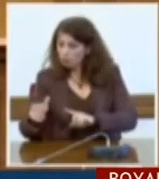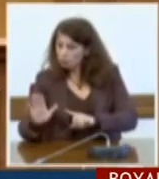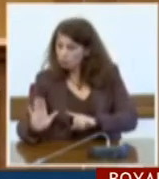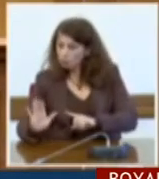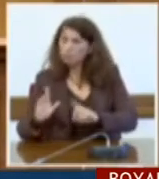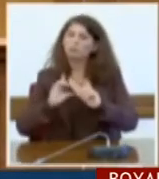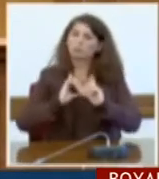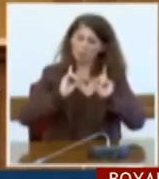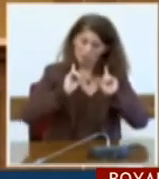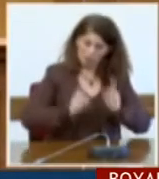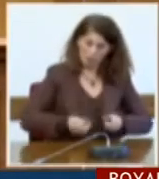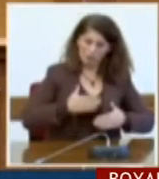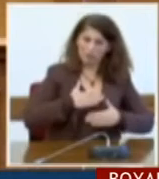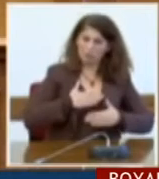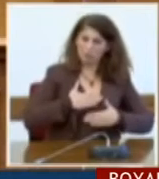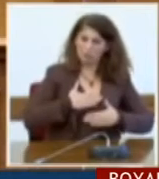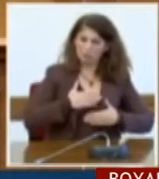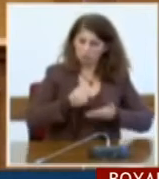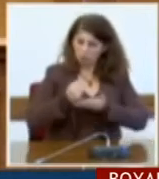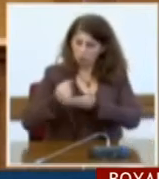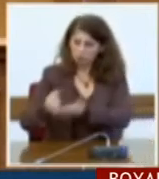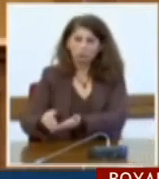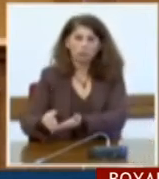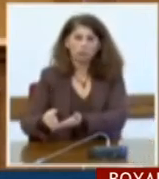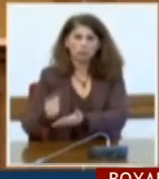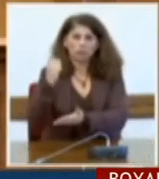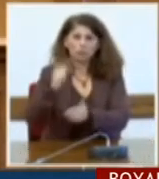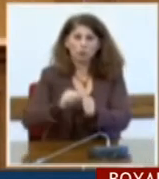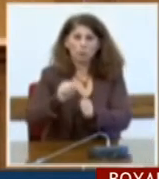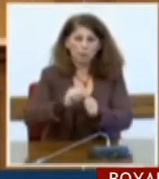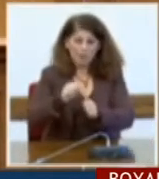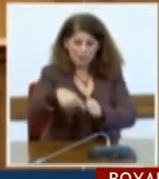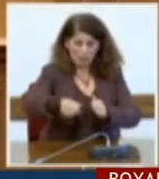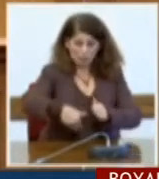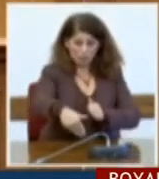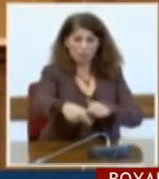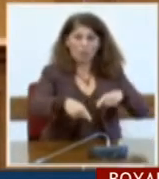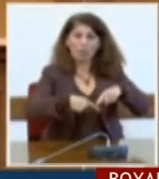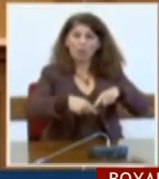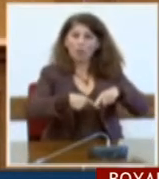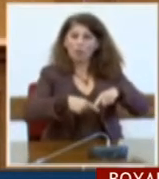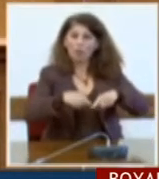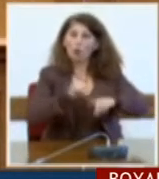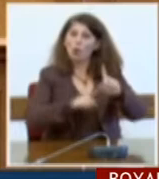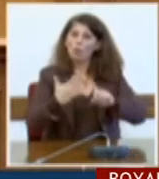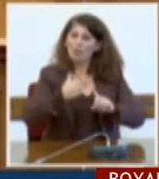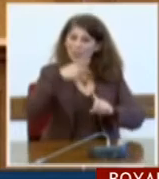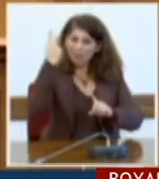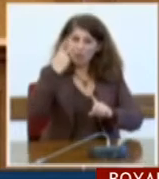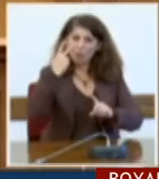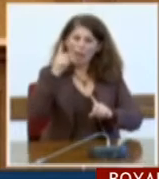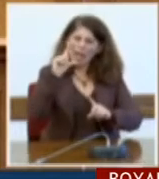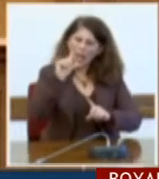μας να χορηγήσουμε για το μήνα Δεκέμβριο στους δικαιούχους του